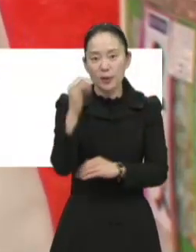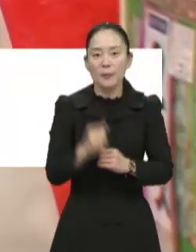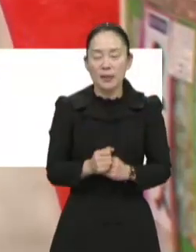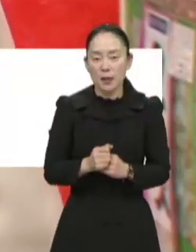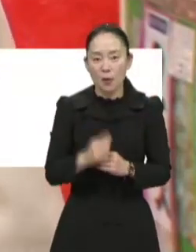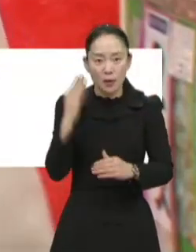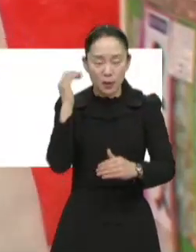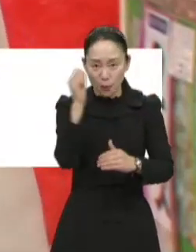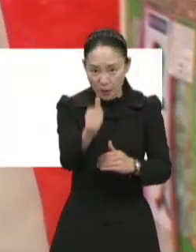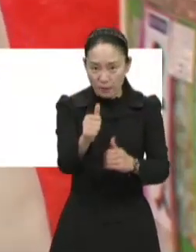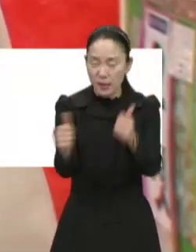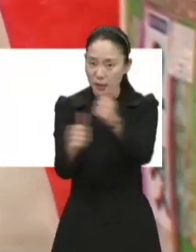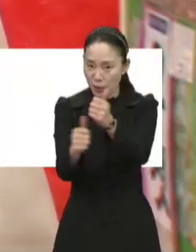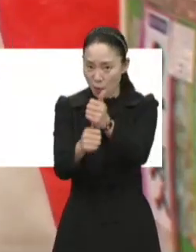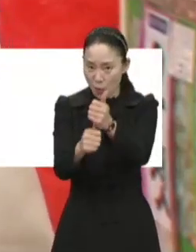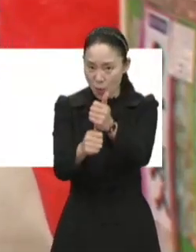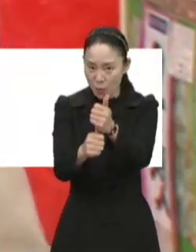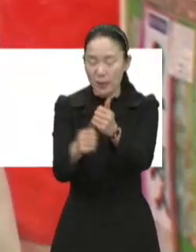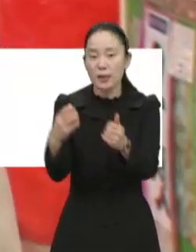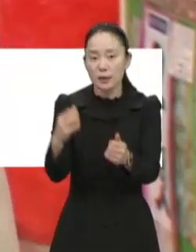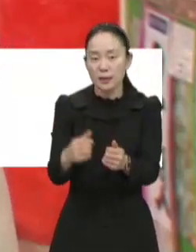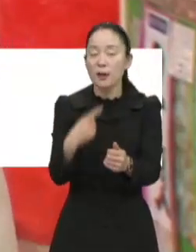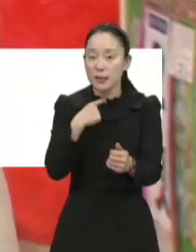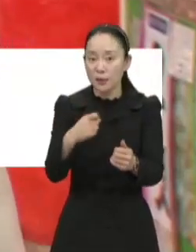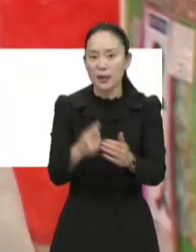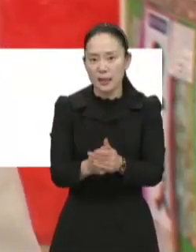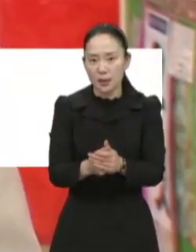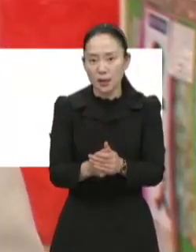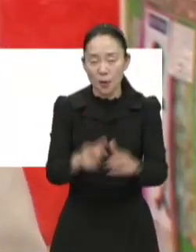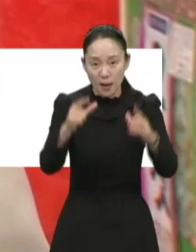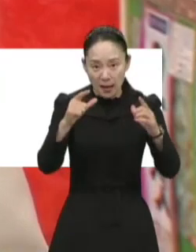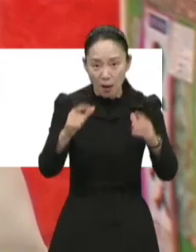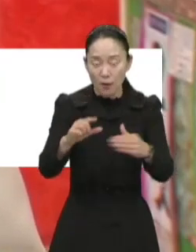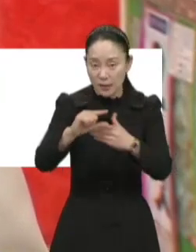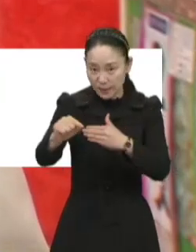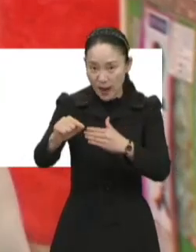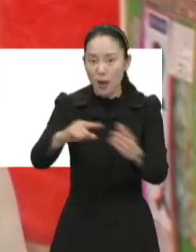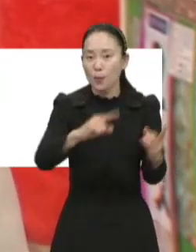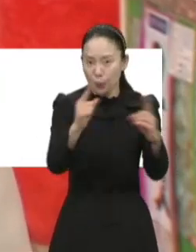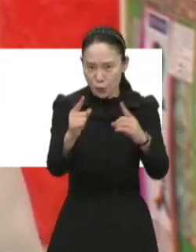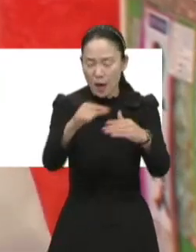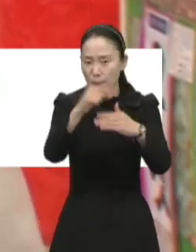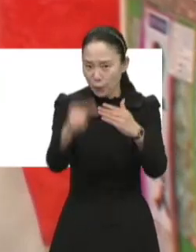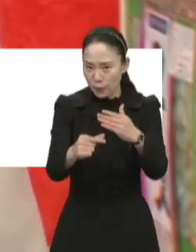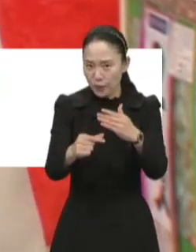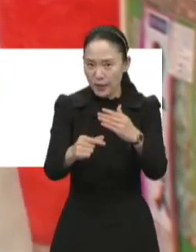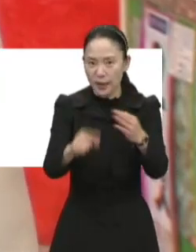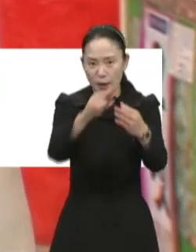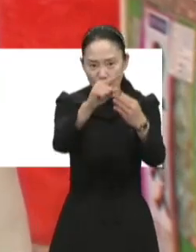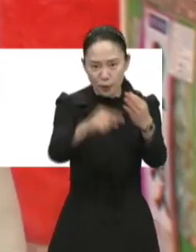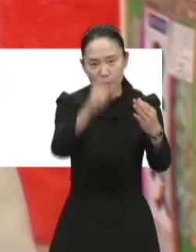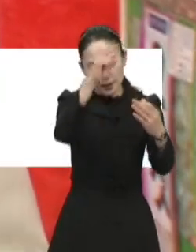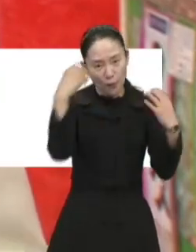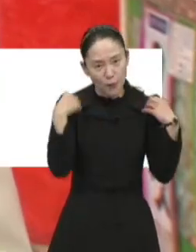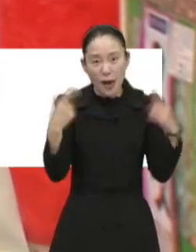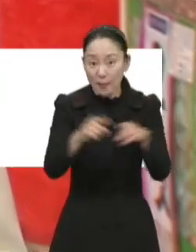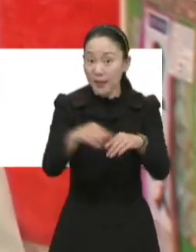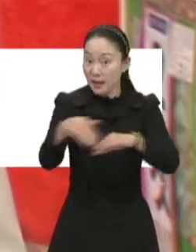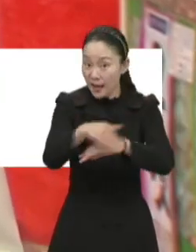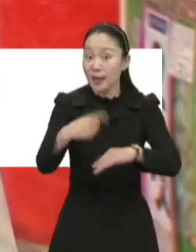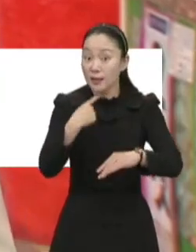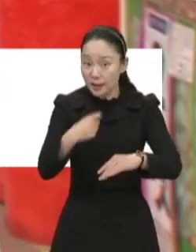수석으로서 지방시대 어떤 부활 프로젝트를 우리 윤성열 정부와 함께 계획했던 사람으로서